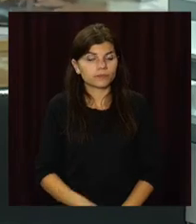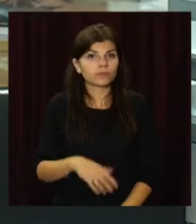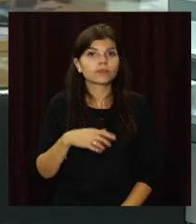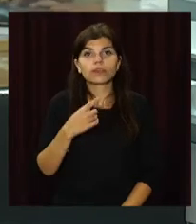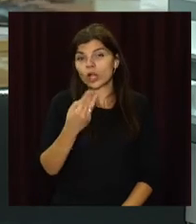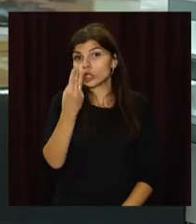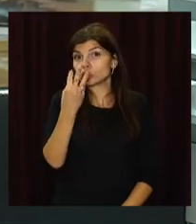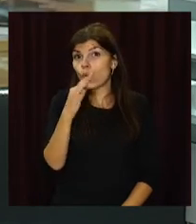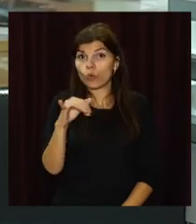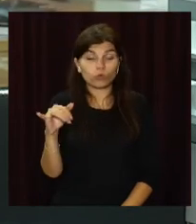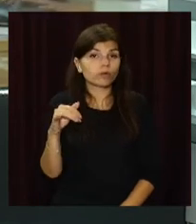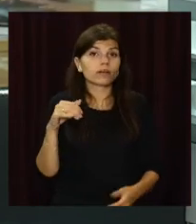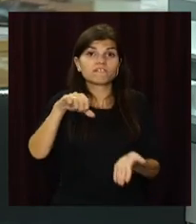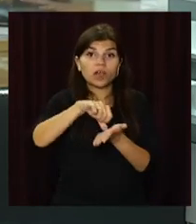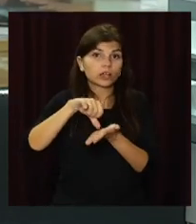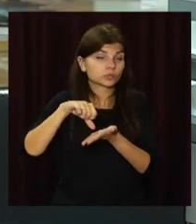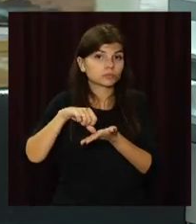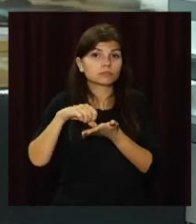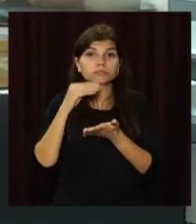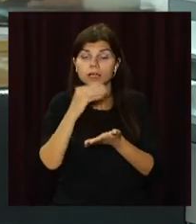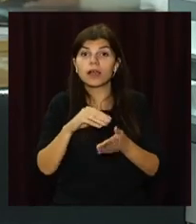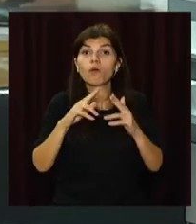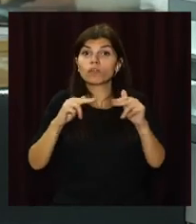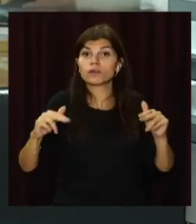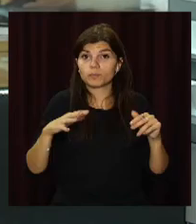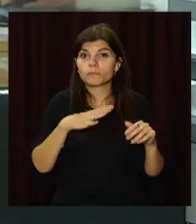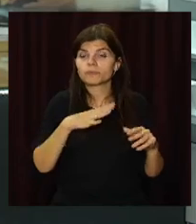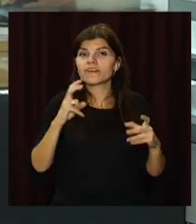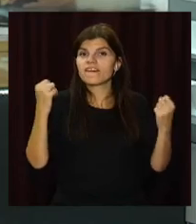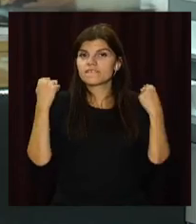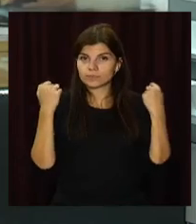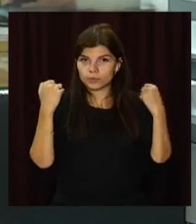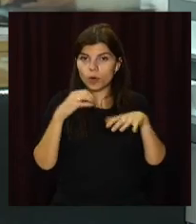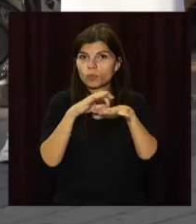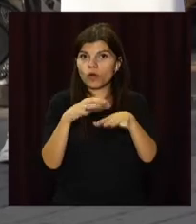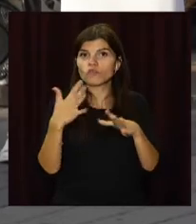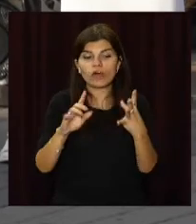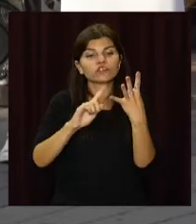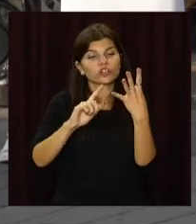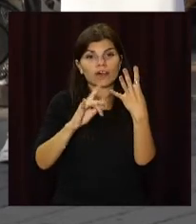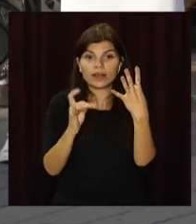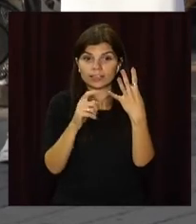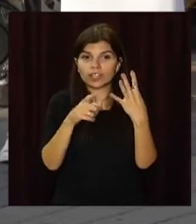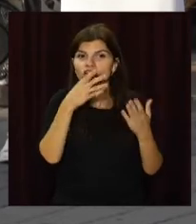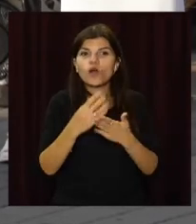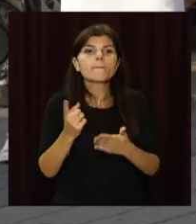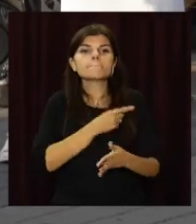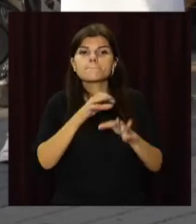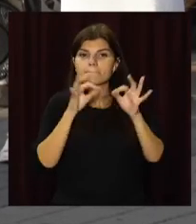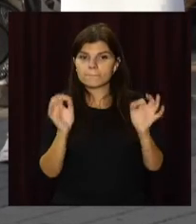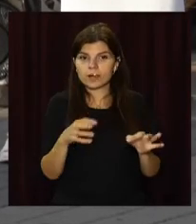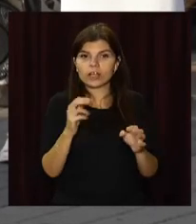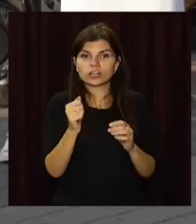Видовищне шоу з яскравими виступами влаштували у Дніпрі. Фестиваль спорту у місті провели вже вчетверте. Свою майстерність та вміння